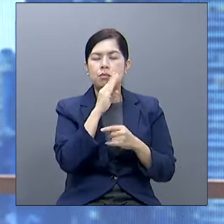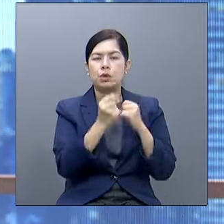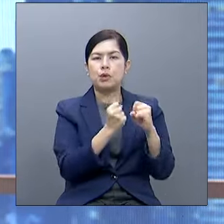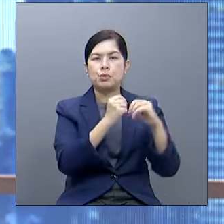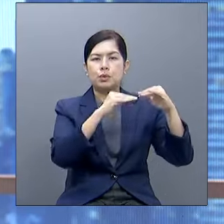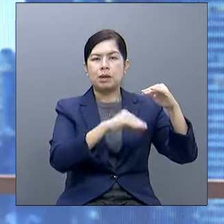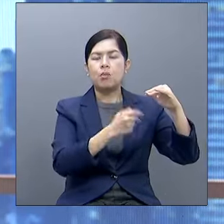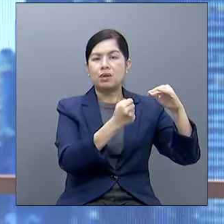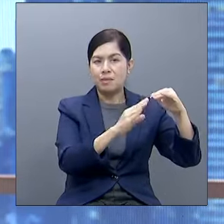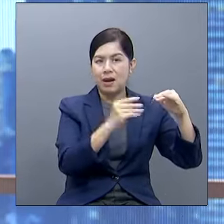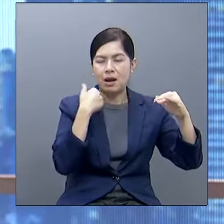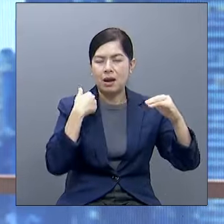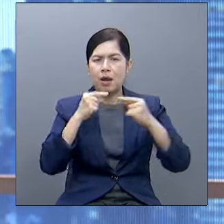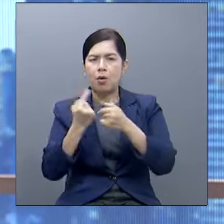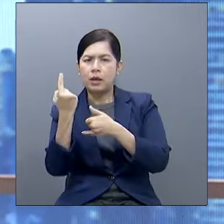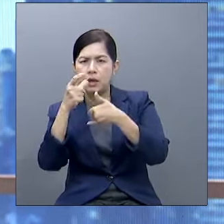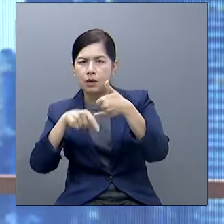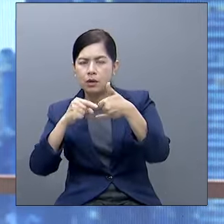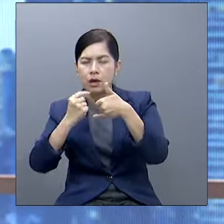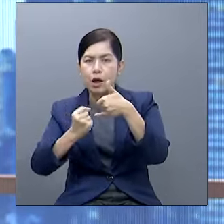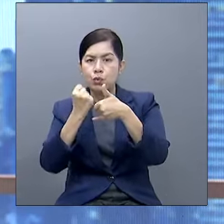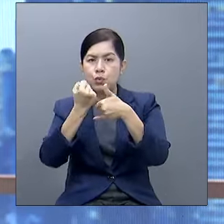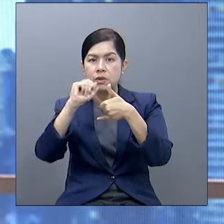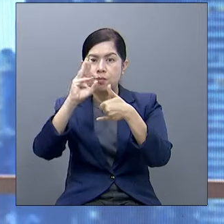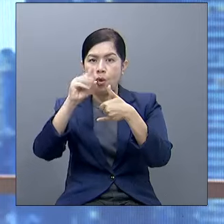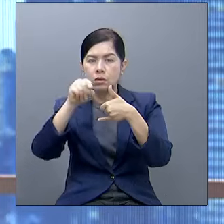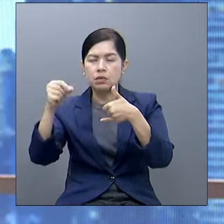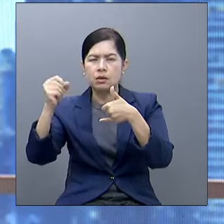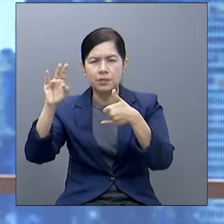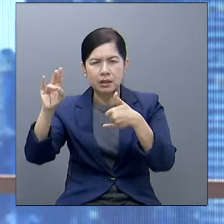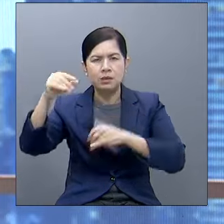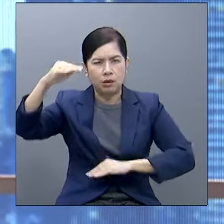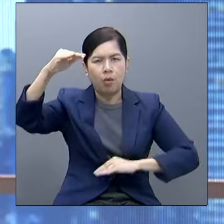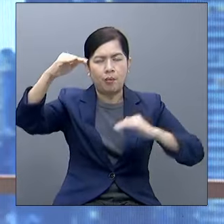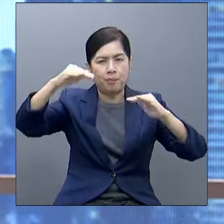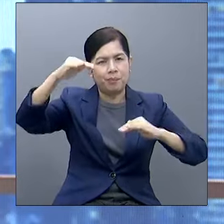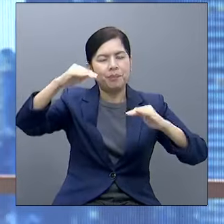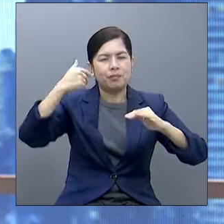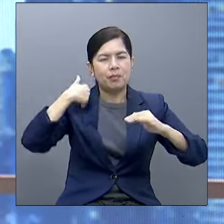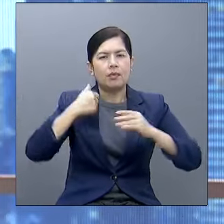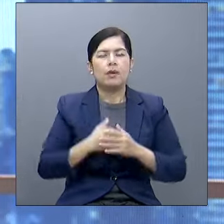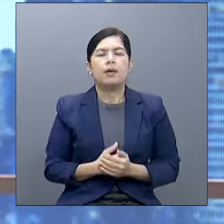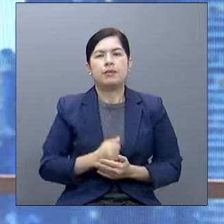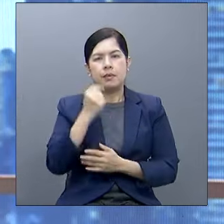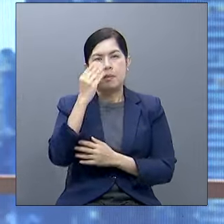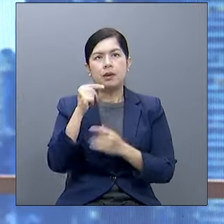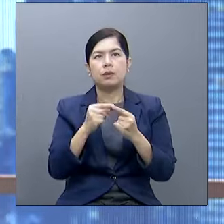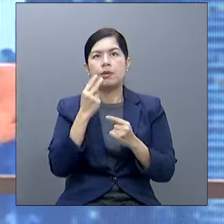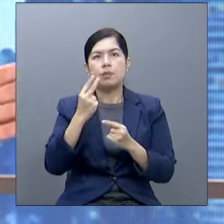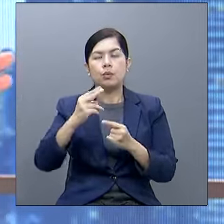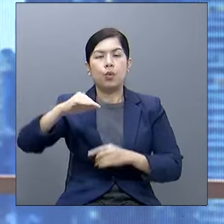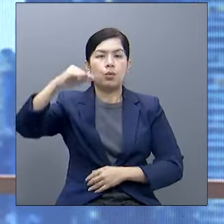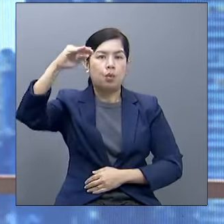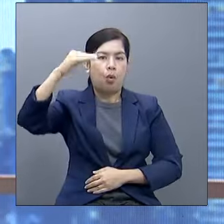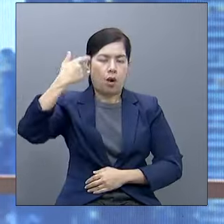เด็กคนนึงเป็นรุ่นพี่อายุ16-17อายุ16 17เนี่ยโอเคมันก็จะก็จะดูเป็นหนุ่มเป็นสาวแล ้ ว